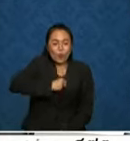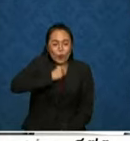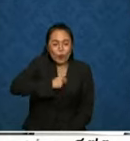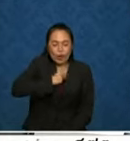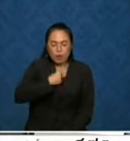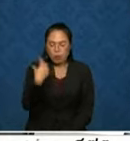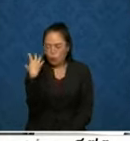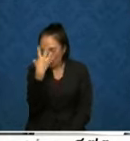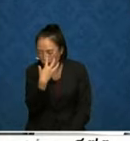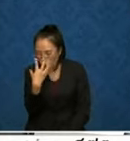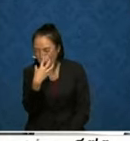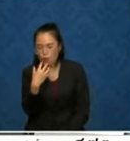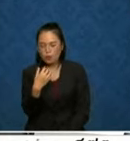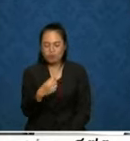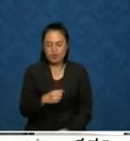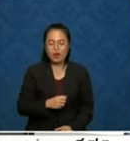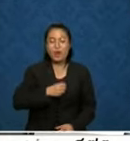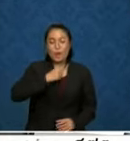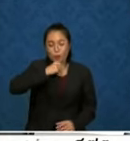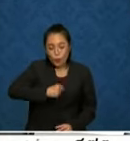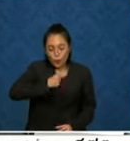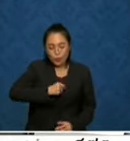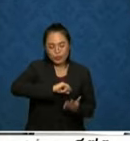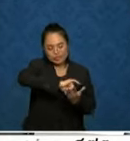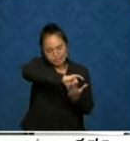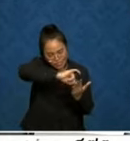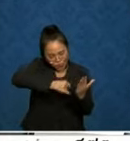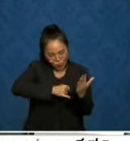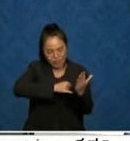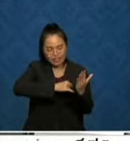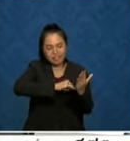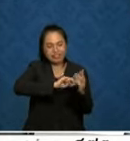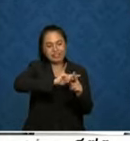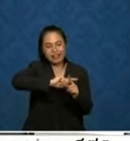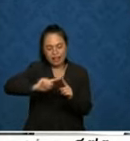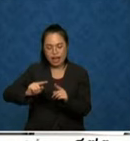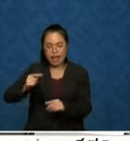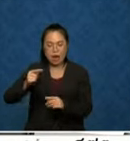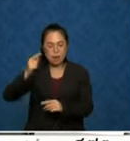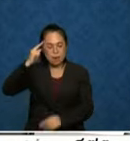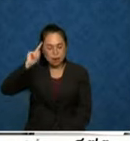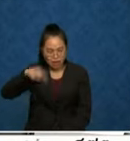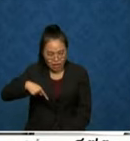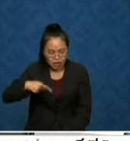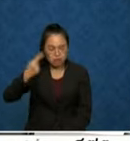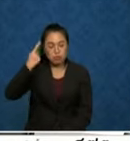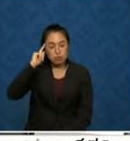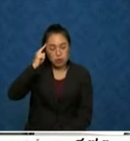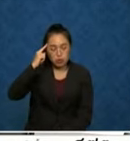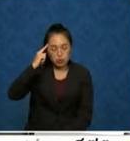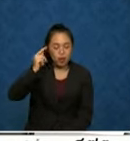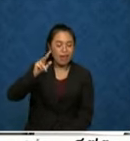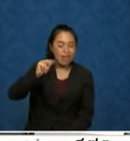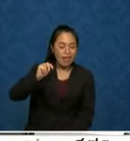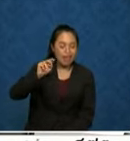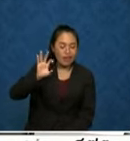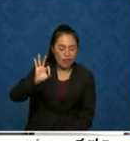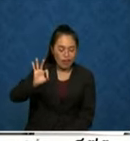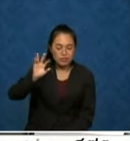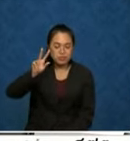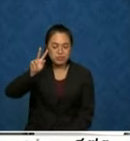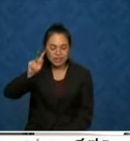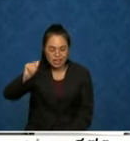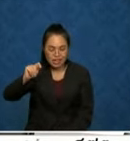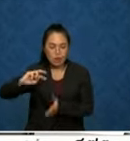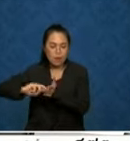คคลที่อาจจะอยู่ตามต่างจังหวัดและอาจจะใหม่ไม่คุ้นกับคำว่าบล็อกเชนอาจจะใหม่และ